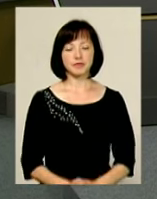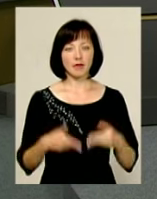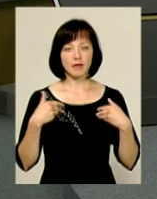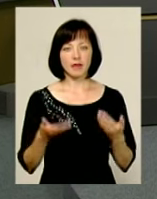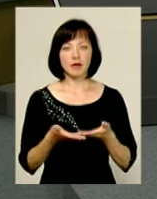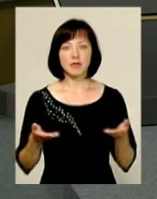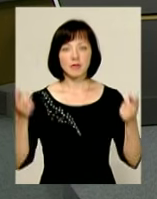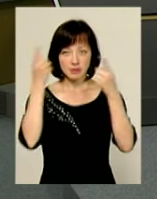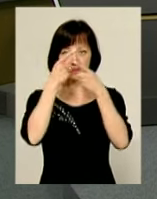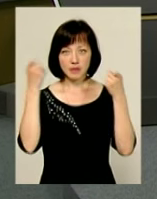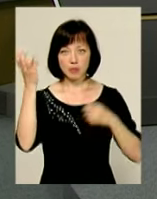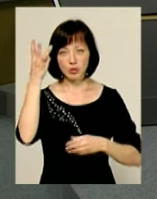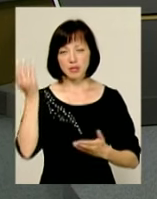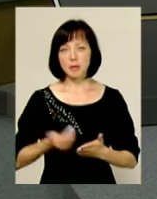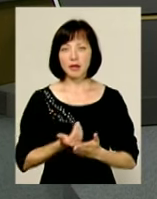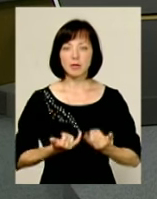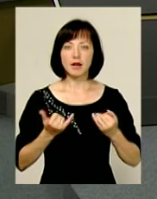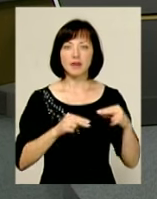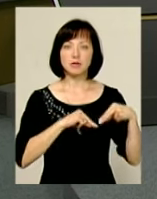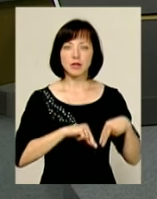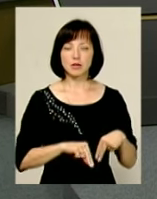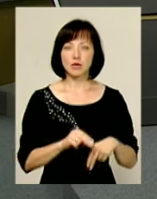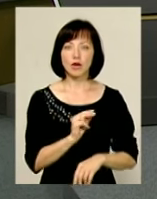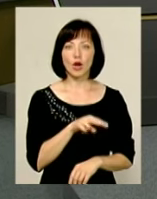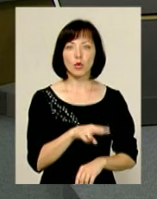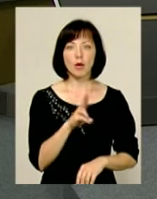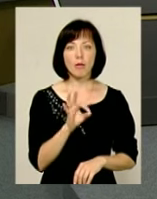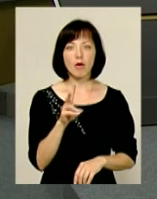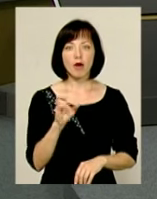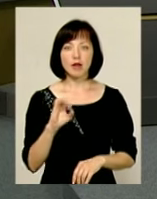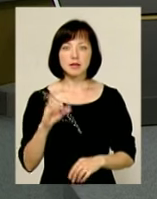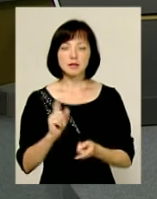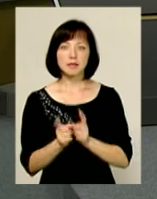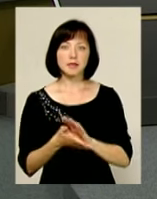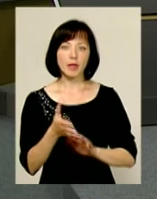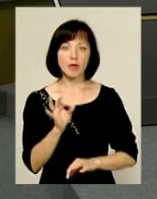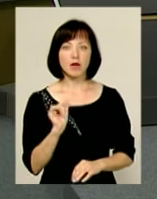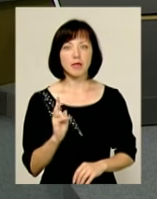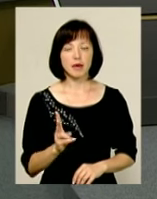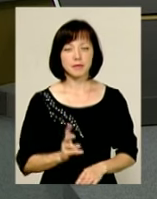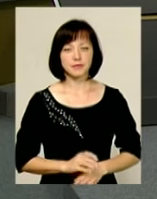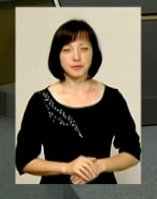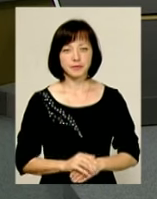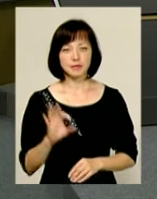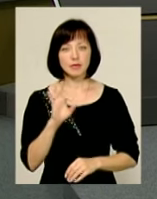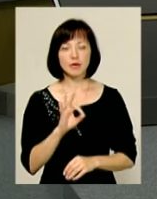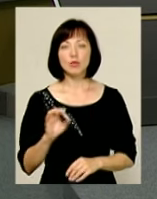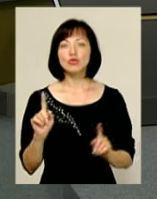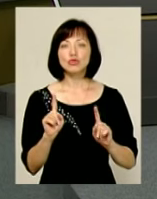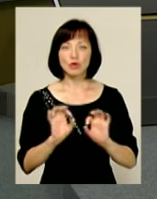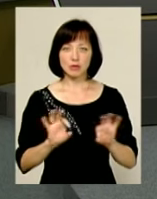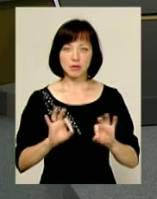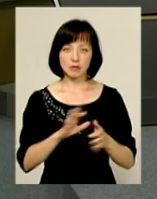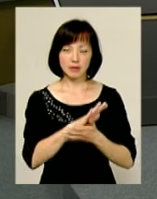Вітаємо вас в ефірі Подільська панорама. У студії для вас працюють Людмила Покаста із сурдоперекладом Ольга Рибак. Про що йтиме мова у